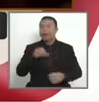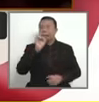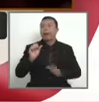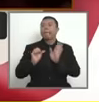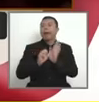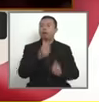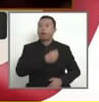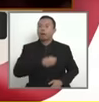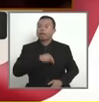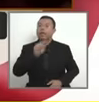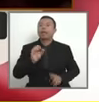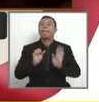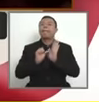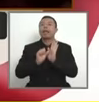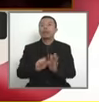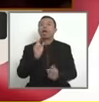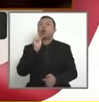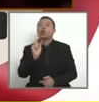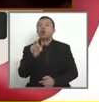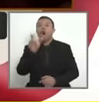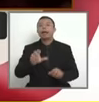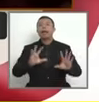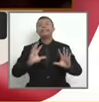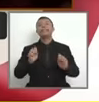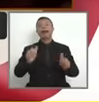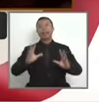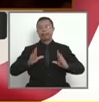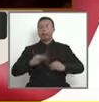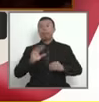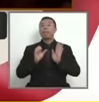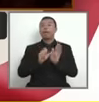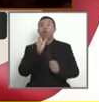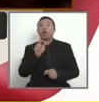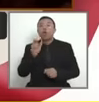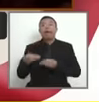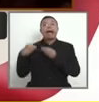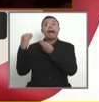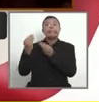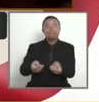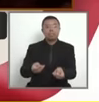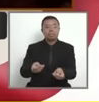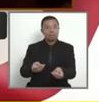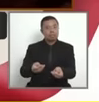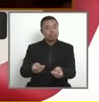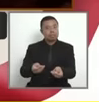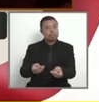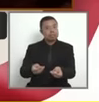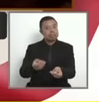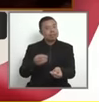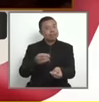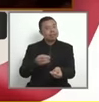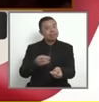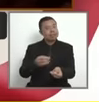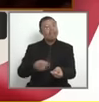enggak Kalau Pak Pro bagus Aku bilang bagus Pak kalau Pak tolong di